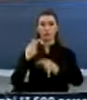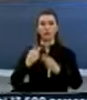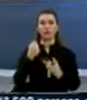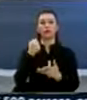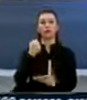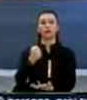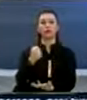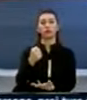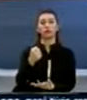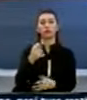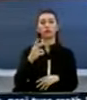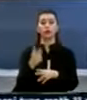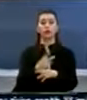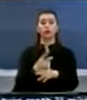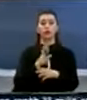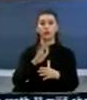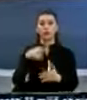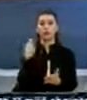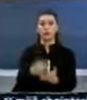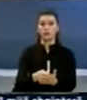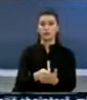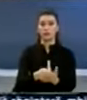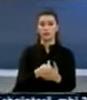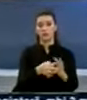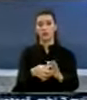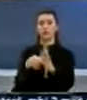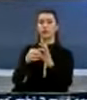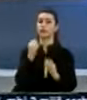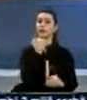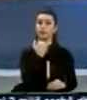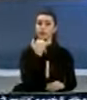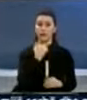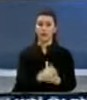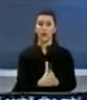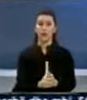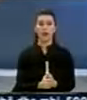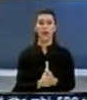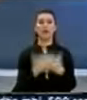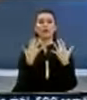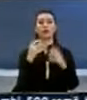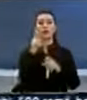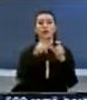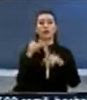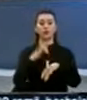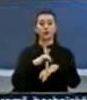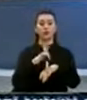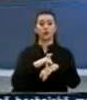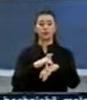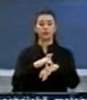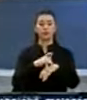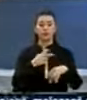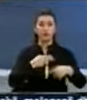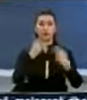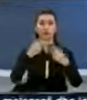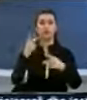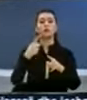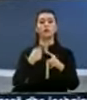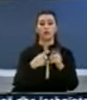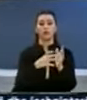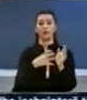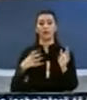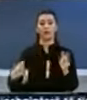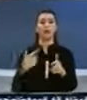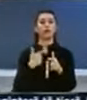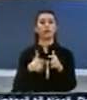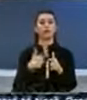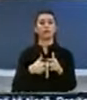buxhetit të Ministrisë së Shëndetësisë në sektorin privat. Sa pacemaker janë vendosur në klinikën e kardiologjisë dhe pse në vazhdimsi po